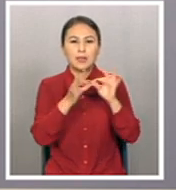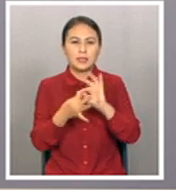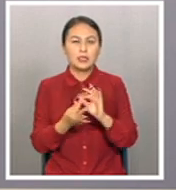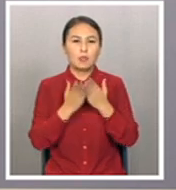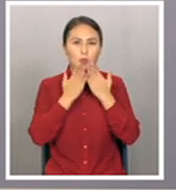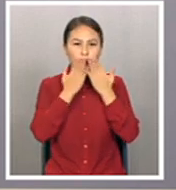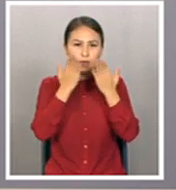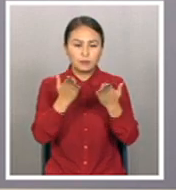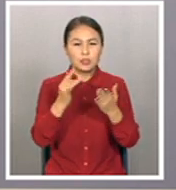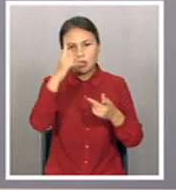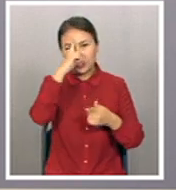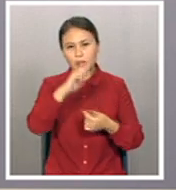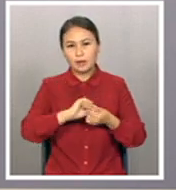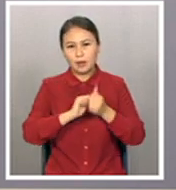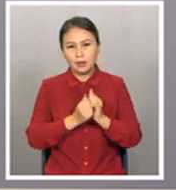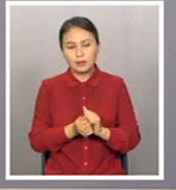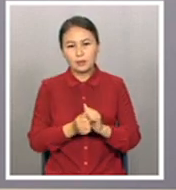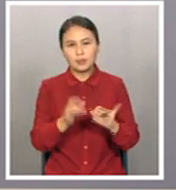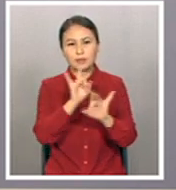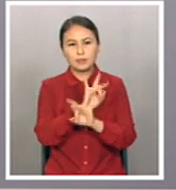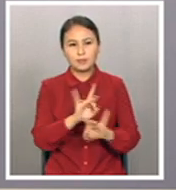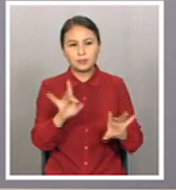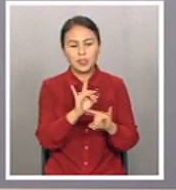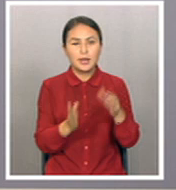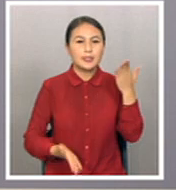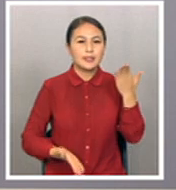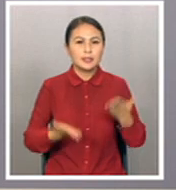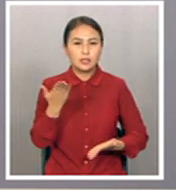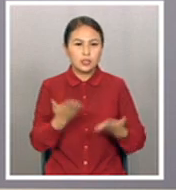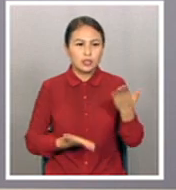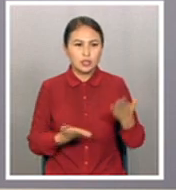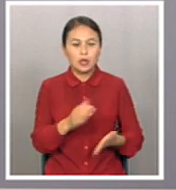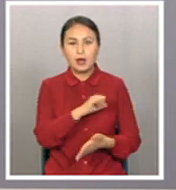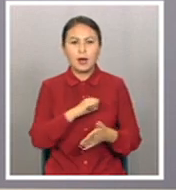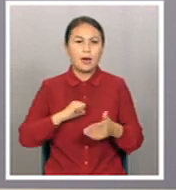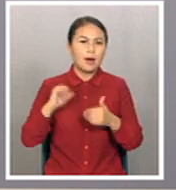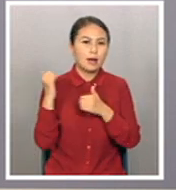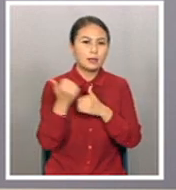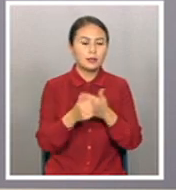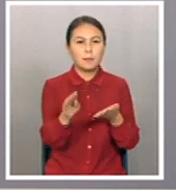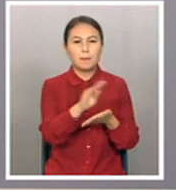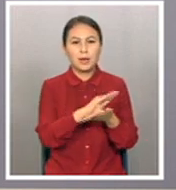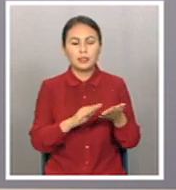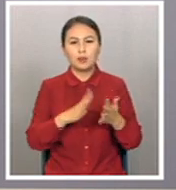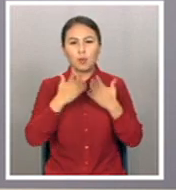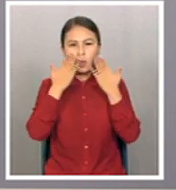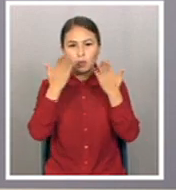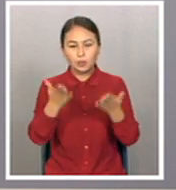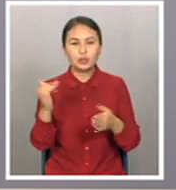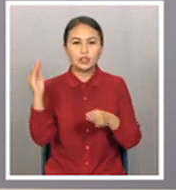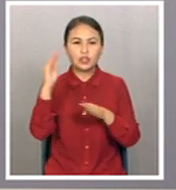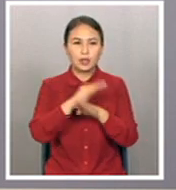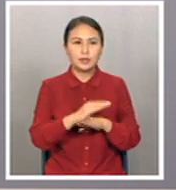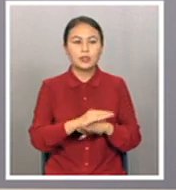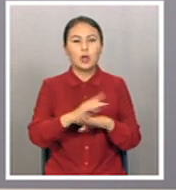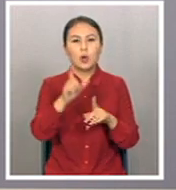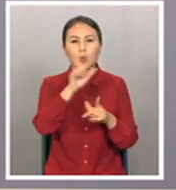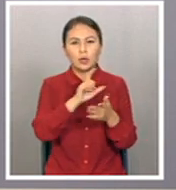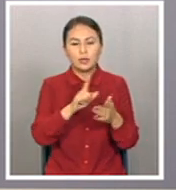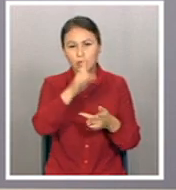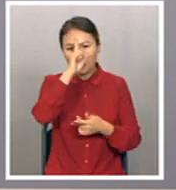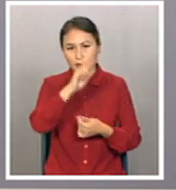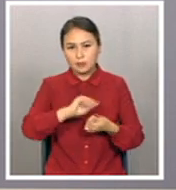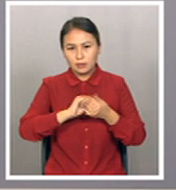оқимыз, жатқа айтамыз. Ендеше, алдымен мәнерлеп оқудың және өлеңді